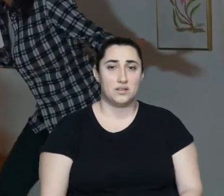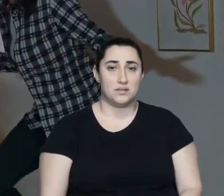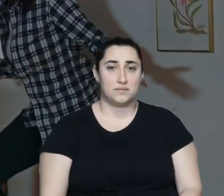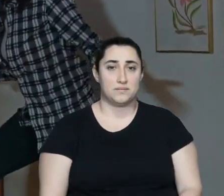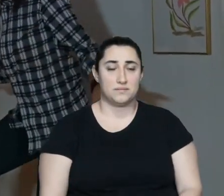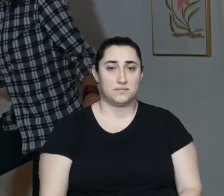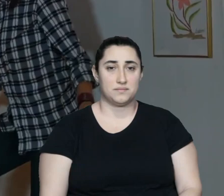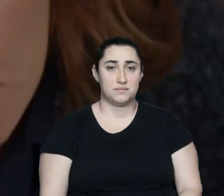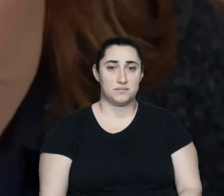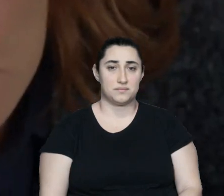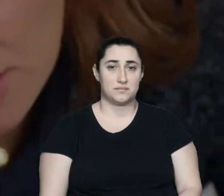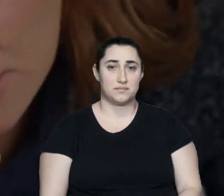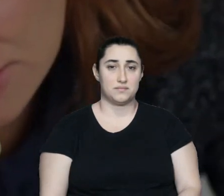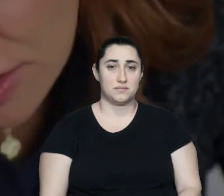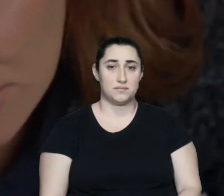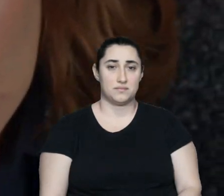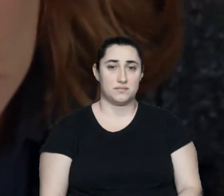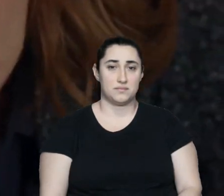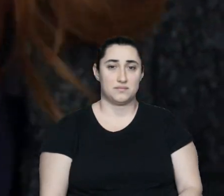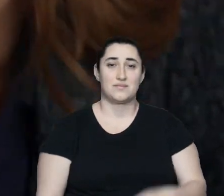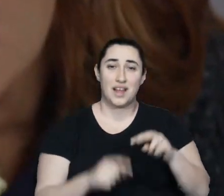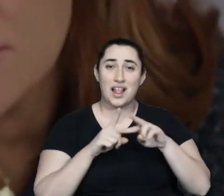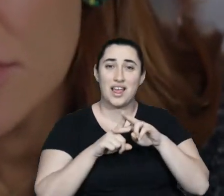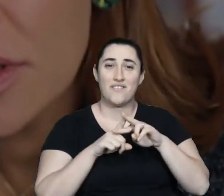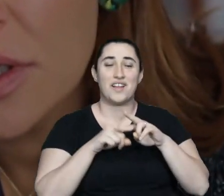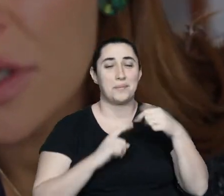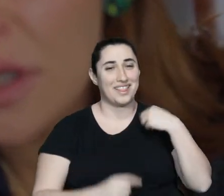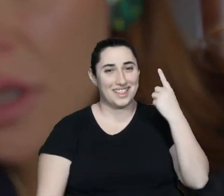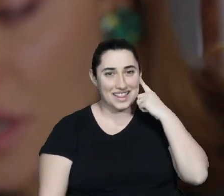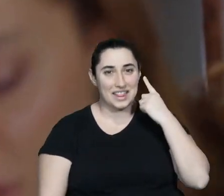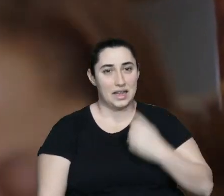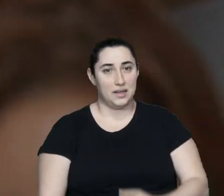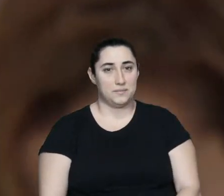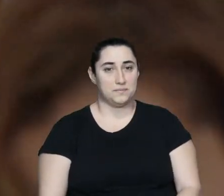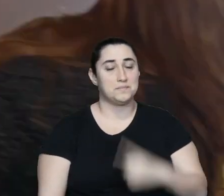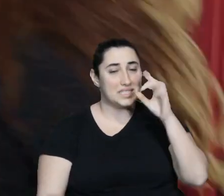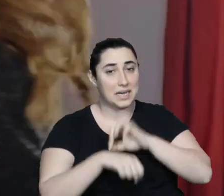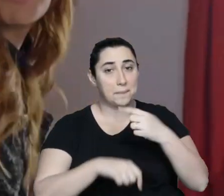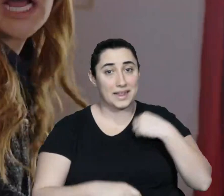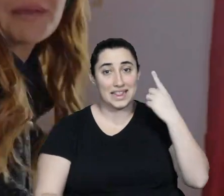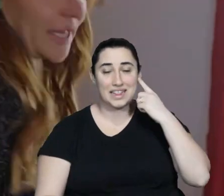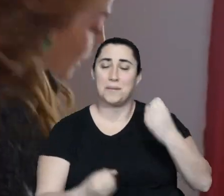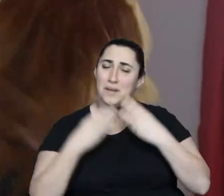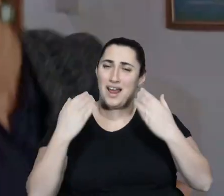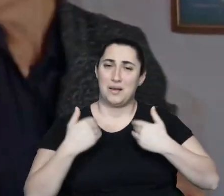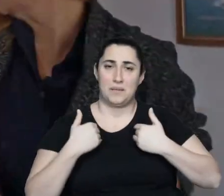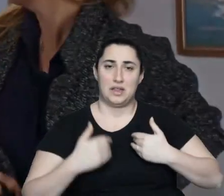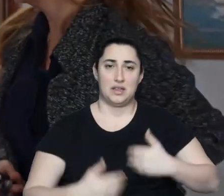Alev. Alev ağlıyor. Alev beni dinle. Bir dakika beni dinle Alev. Bırak